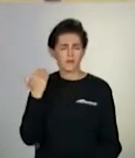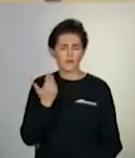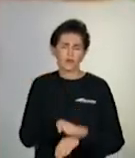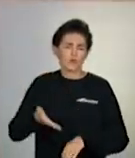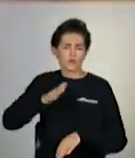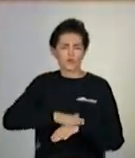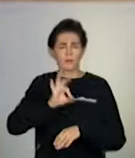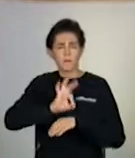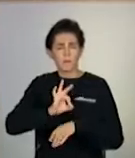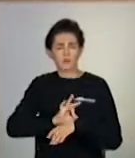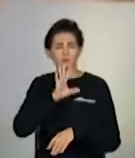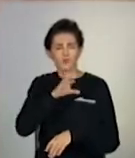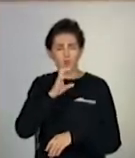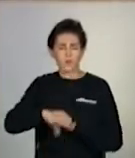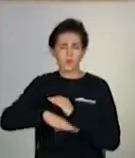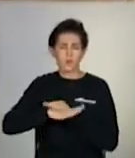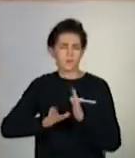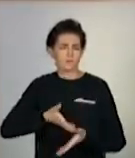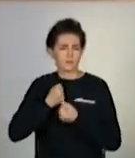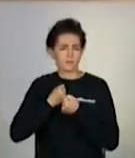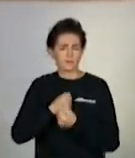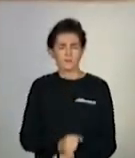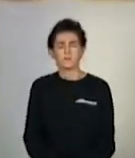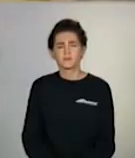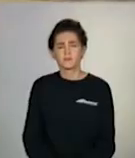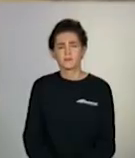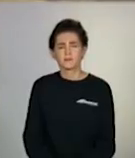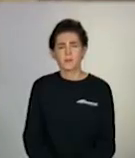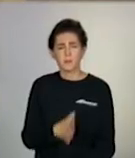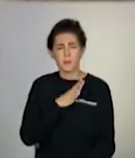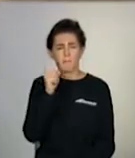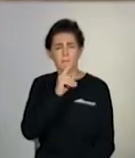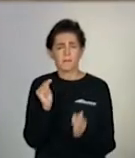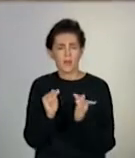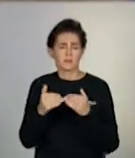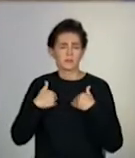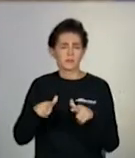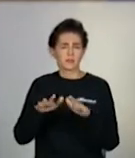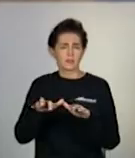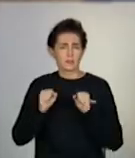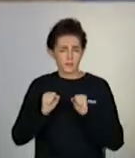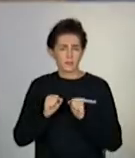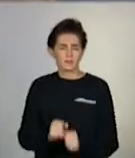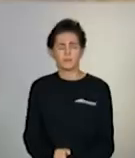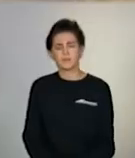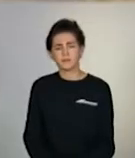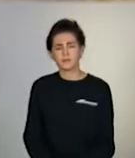улюблений собака став розрадою. Маленький був. Ми його забрали з приюту. Де?